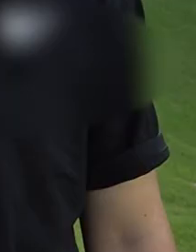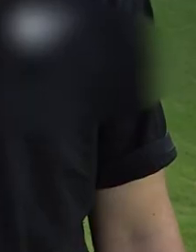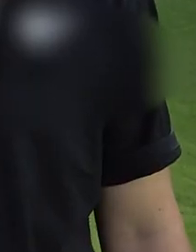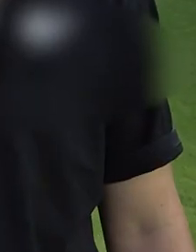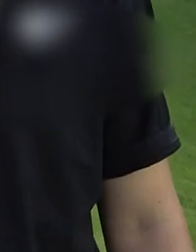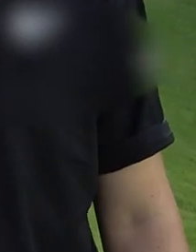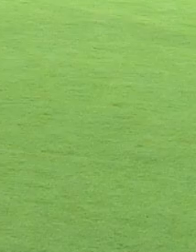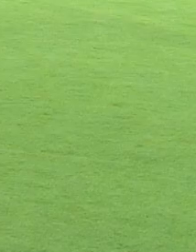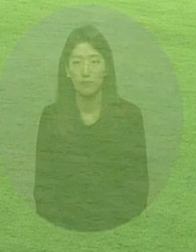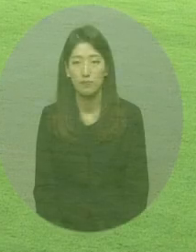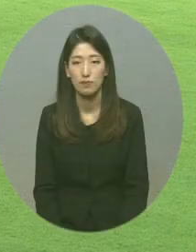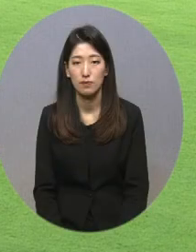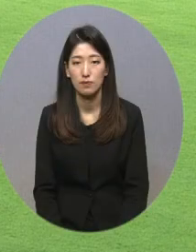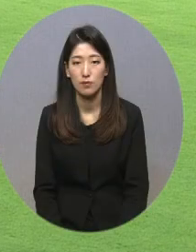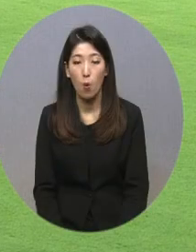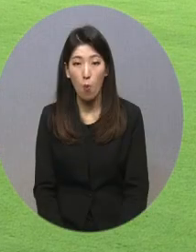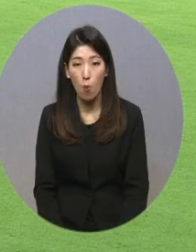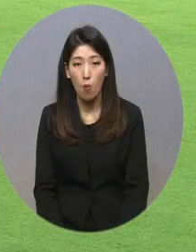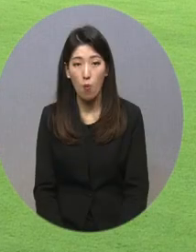나이스 보디.